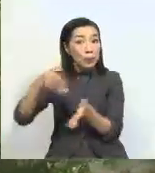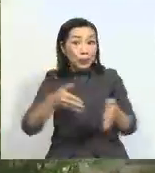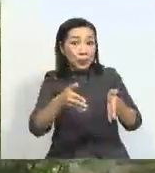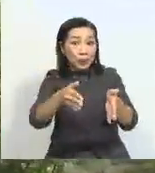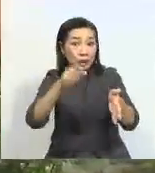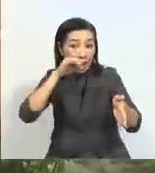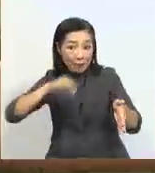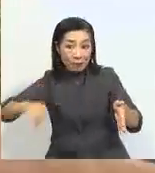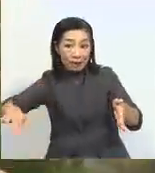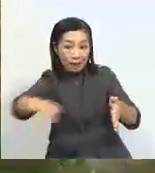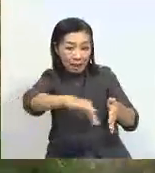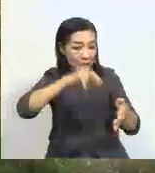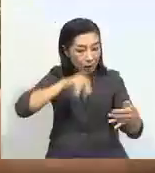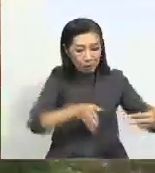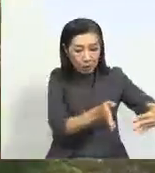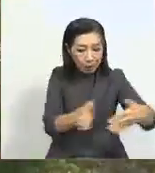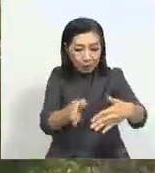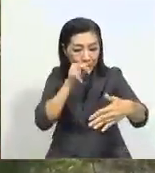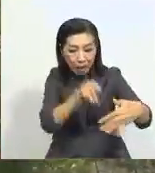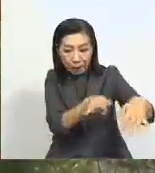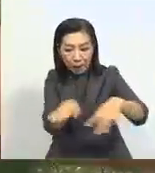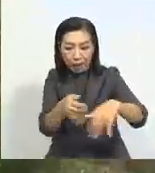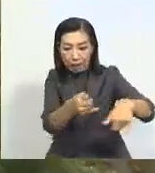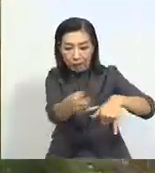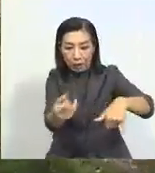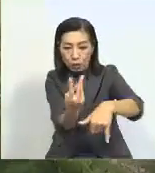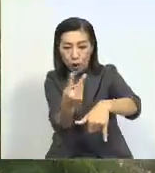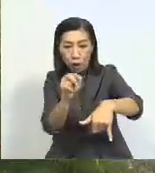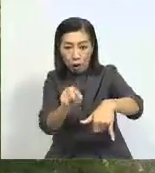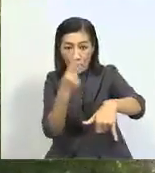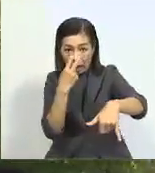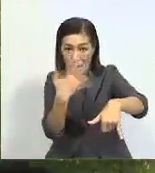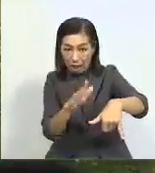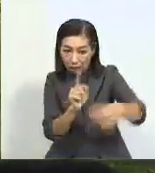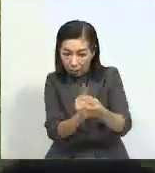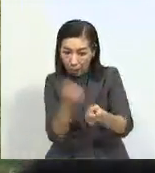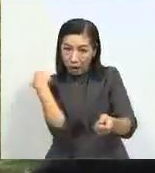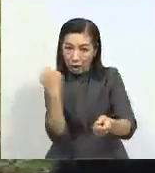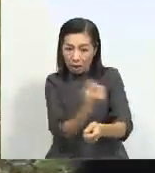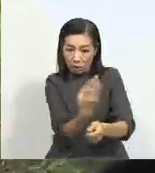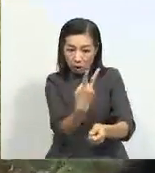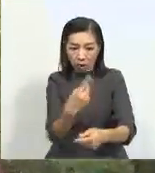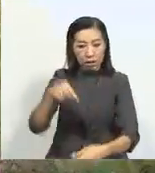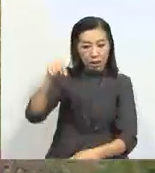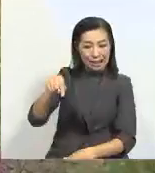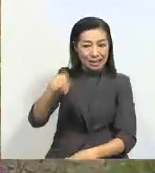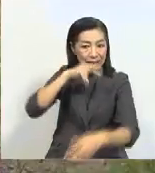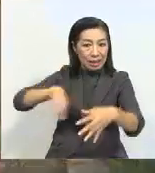อมาน่ะตัวนึง2ตัว ในคลองชนนะ ครับ แล้วก็ที่นี ่